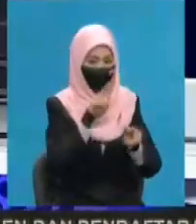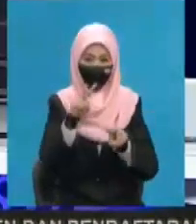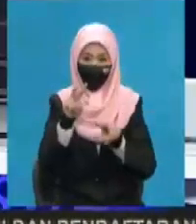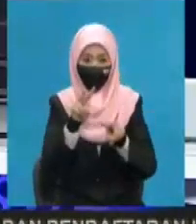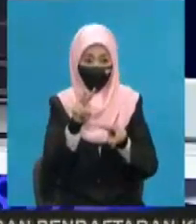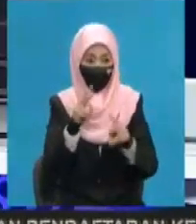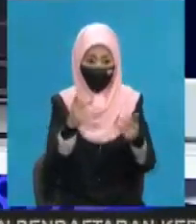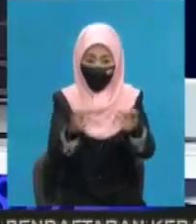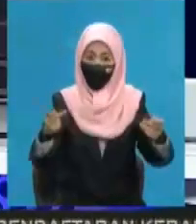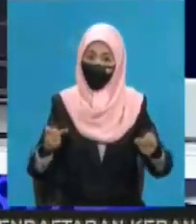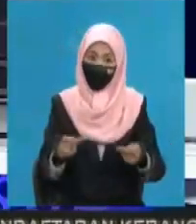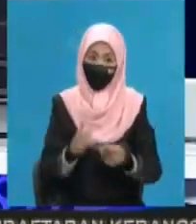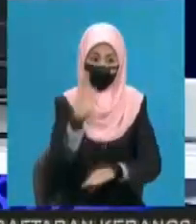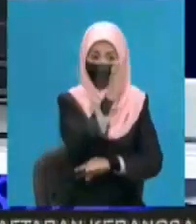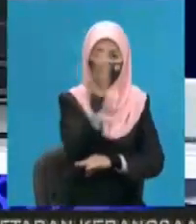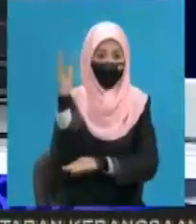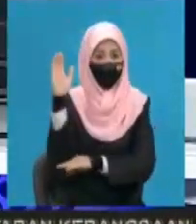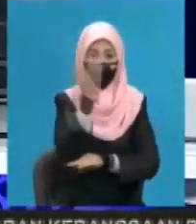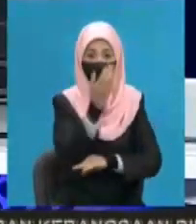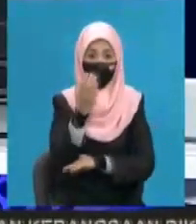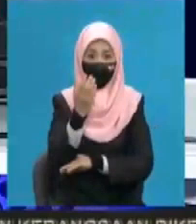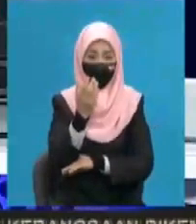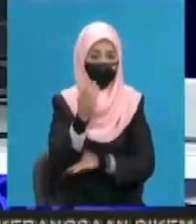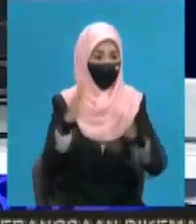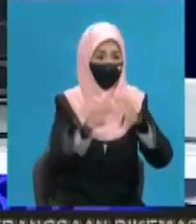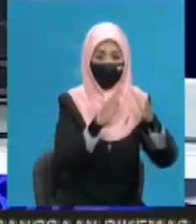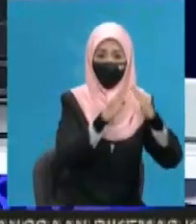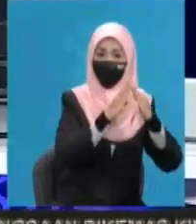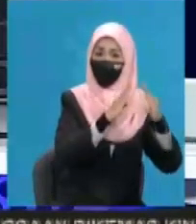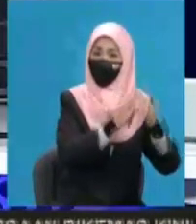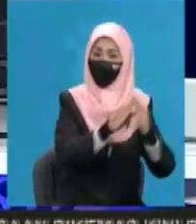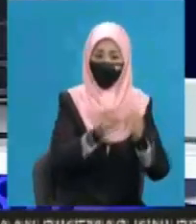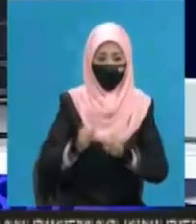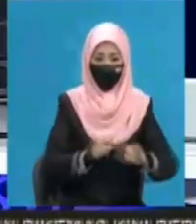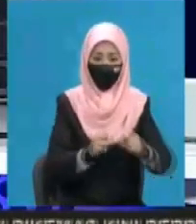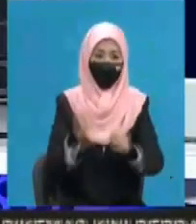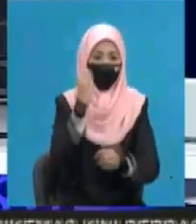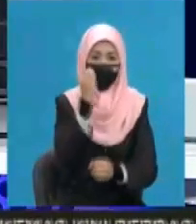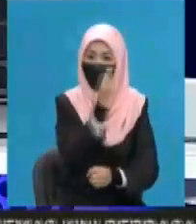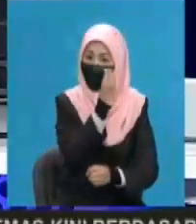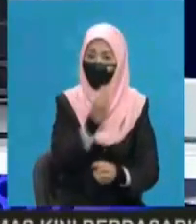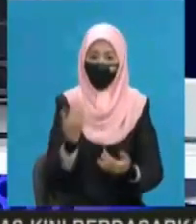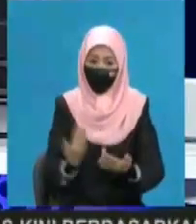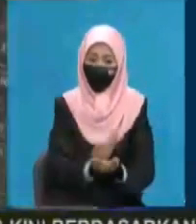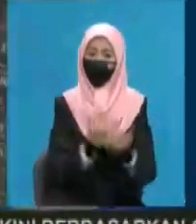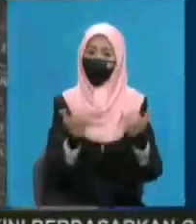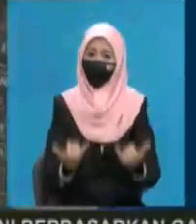yang dijalankan di kawasan hutan bakau berdekatan Perumahan Kampung Sungai bunga baru-baru ini